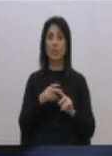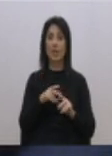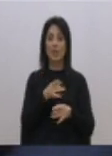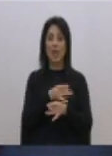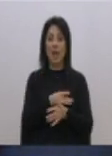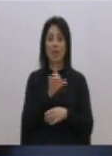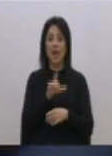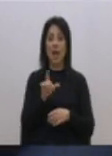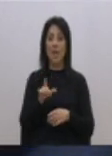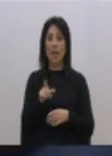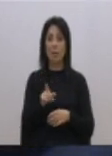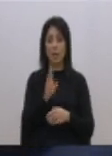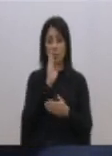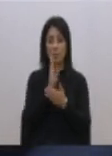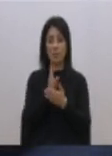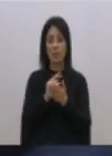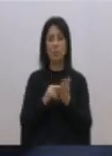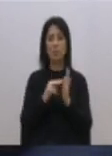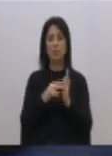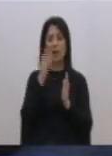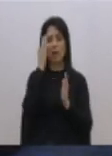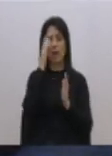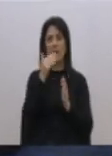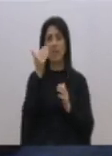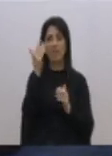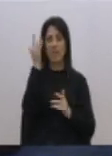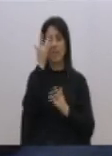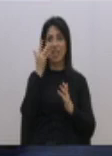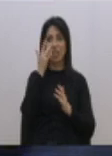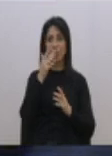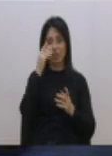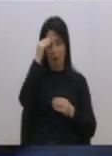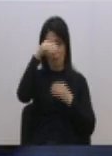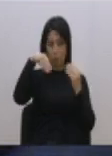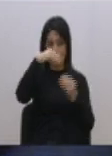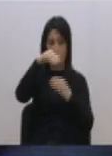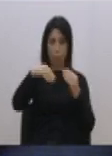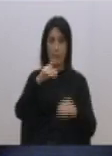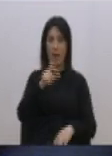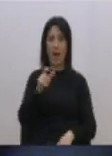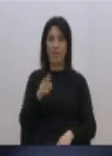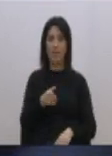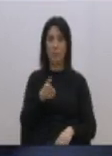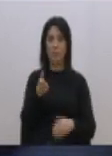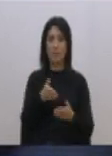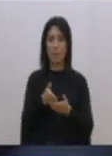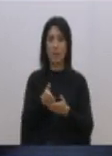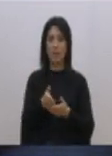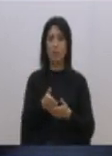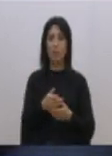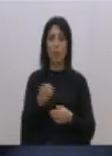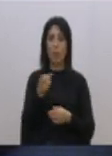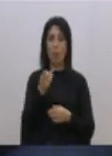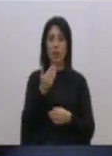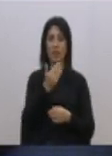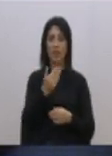ღატაკი ადამიანებისკენ არის მიმართული, ასევე იმ თქვენი იდეოლოგიით გაბრუებული ადამიანების მისამართით, და ორივე